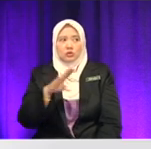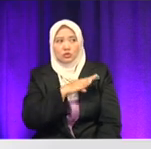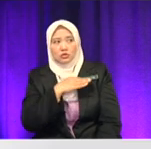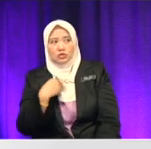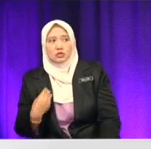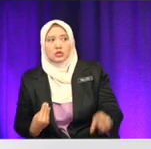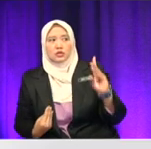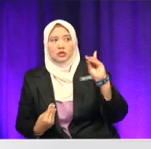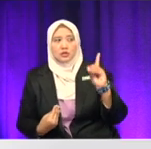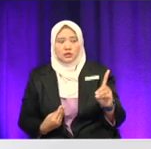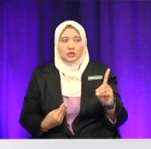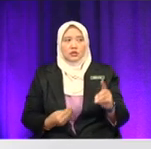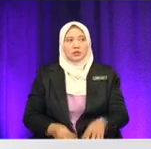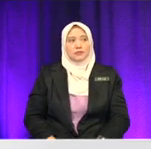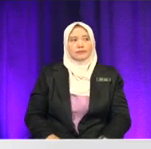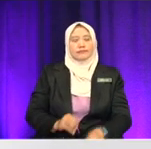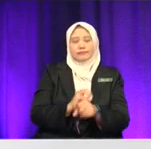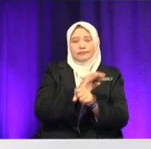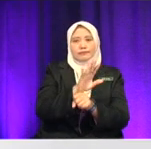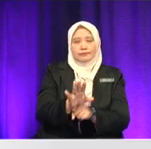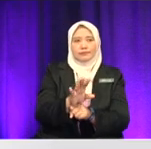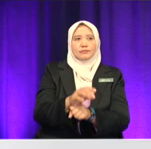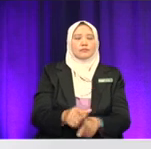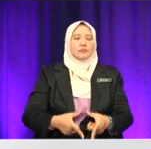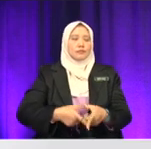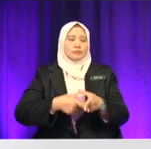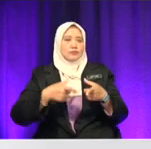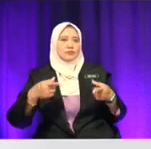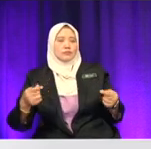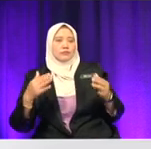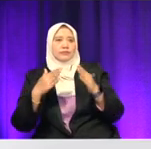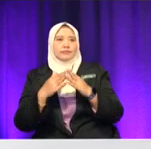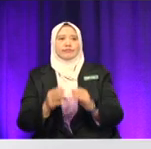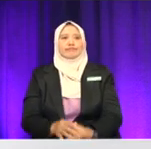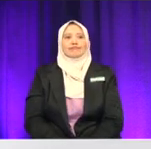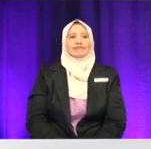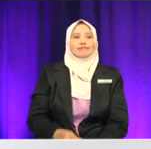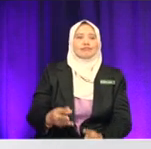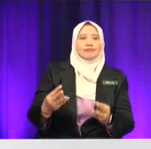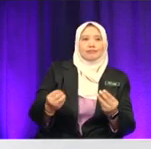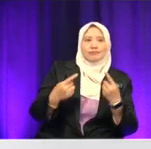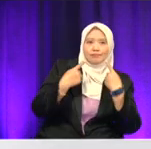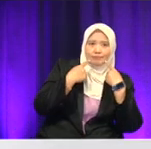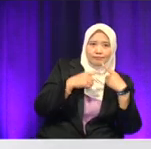jawapan, Ifan. Dah kunci dah? Ya. Confirm. Ifan nak jawab A, cikgu. Nak jawab A?